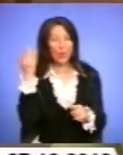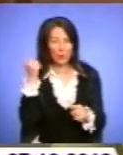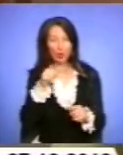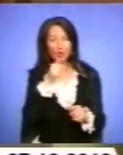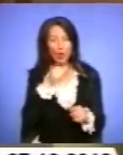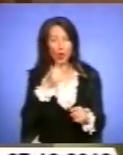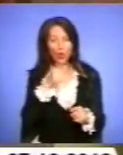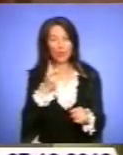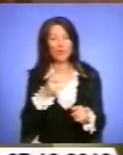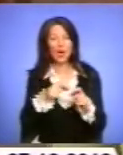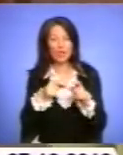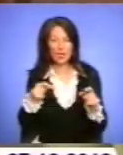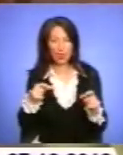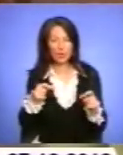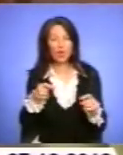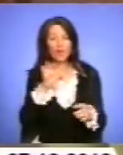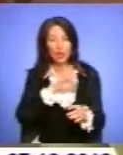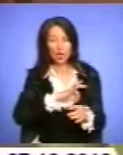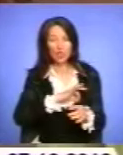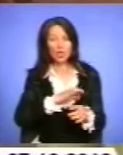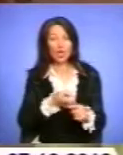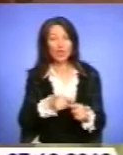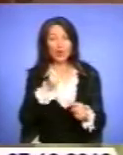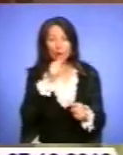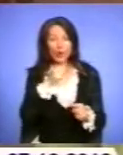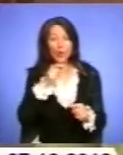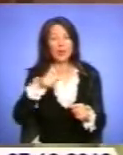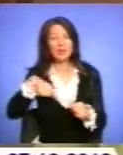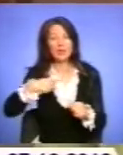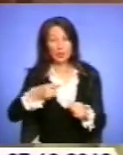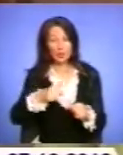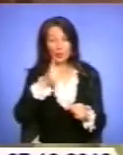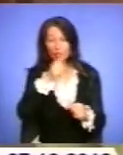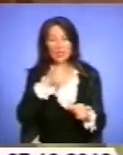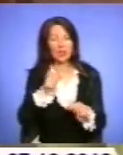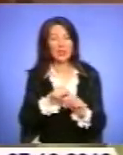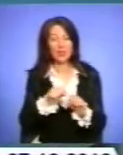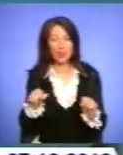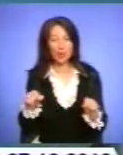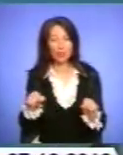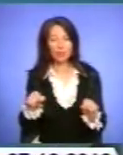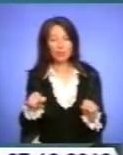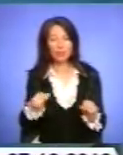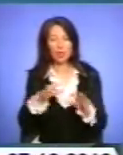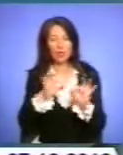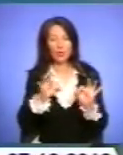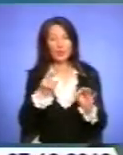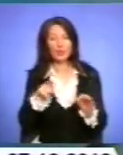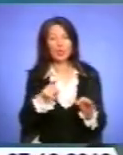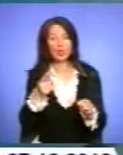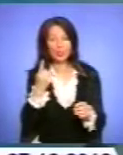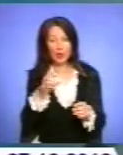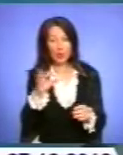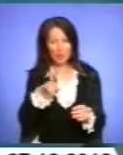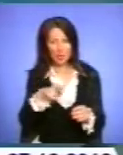року. Два талони використати цьогорічного і наступнорічного не можна. Інформація про те, що з